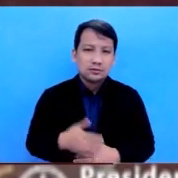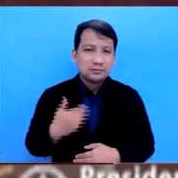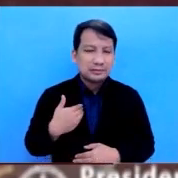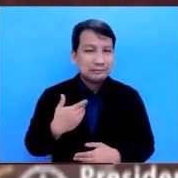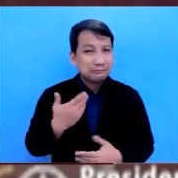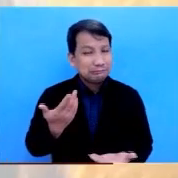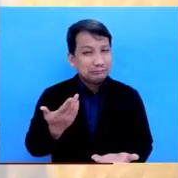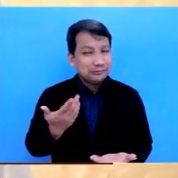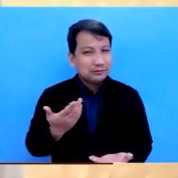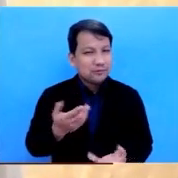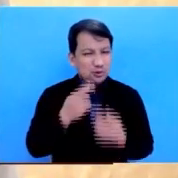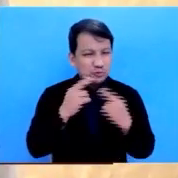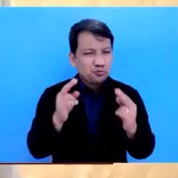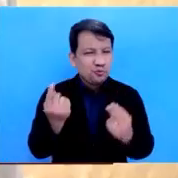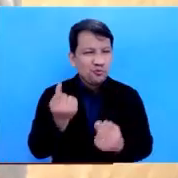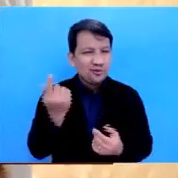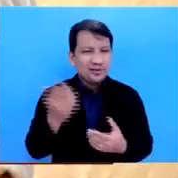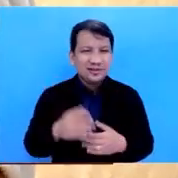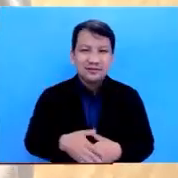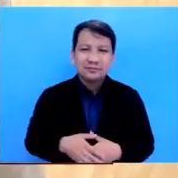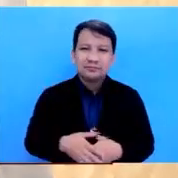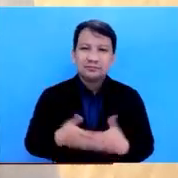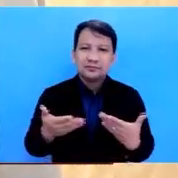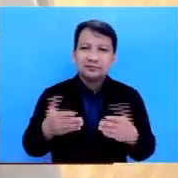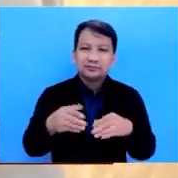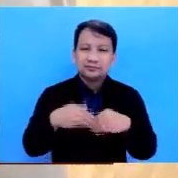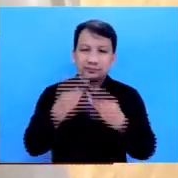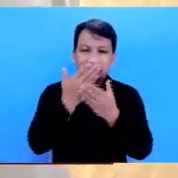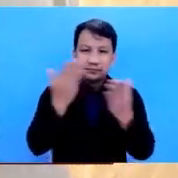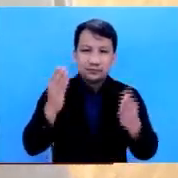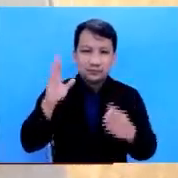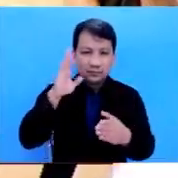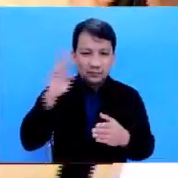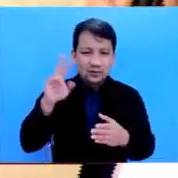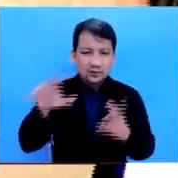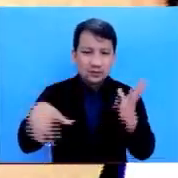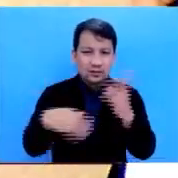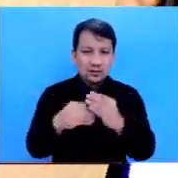Balita lang naman eh. Wala pang kumpirmasyon ang Marcos camp tungkol